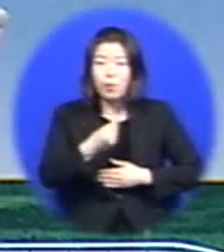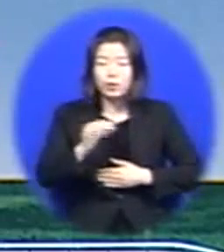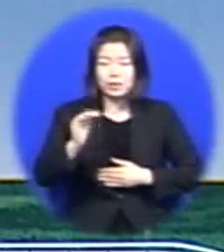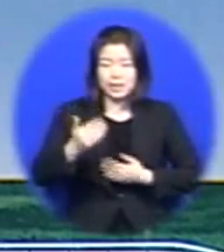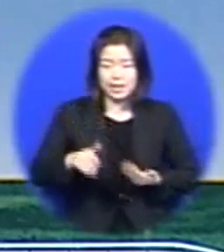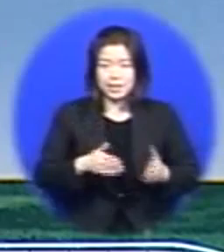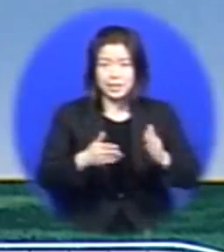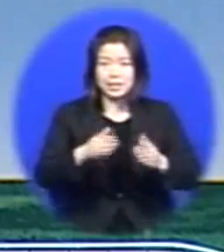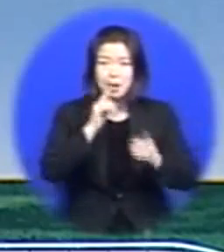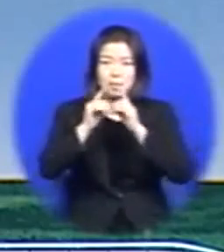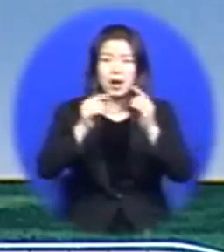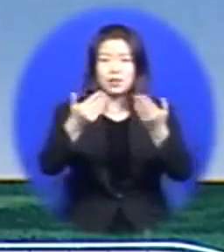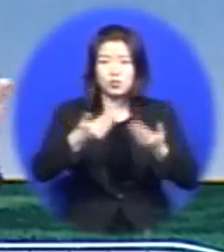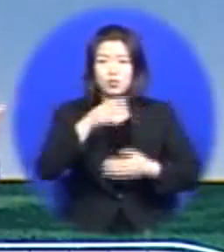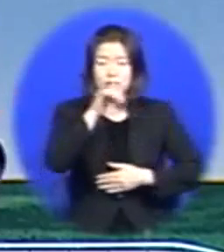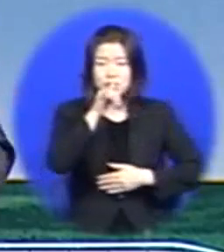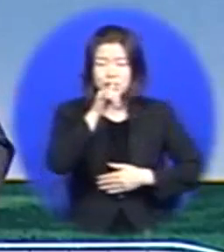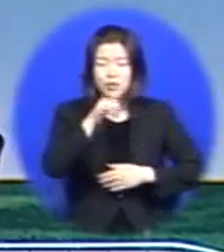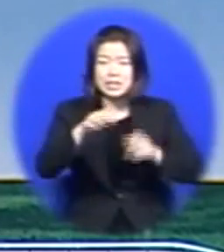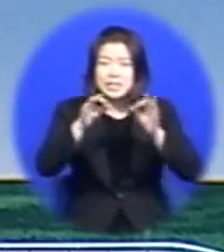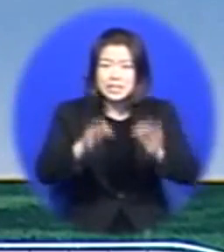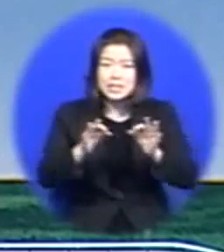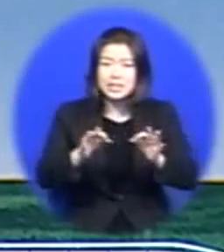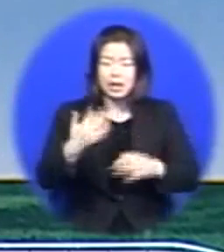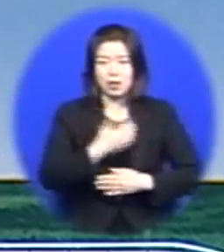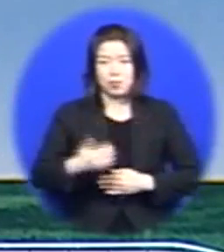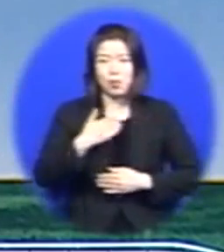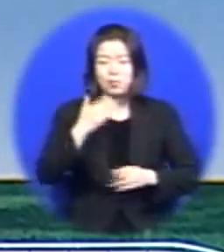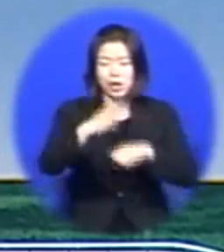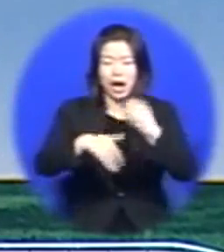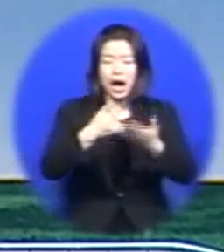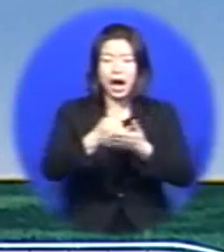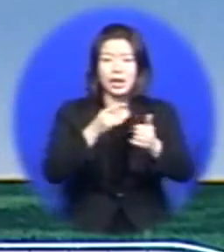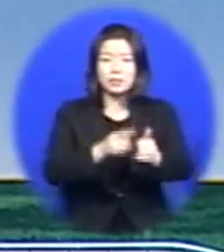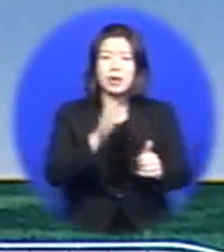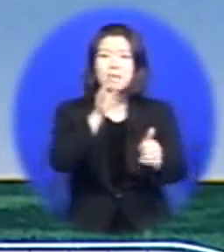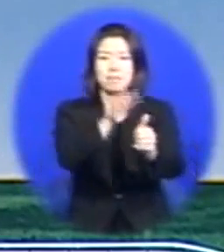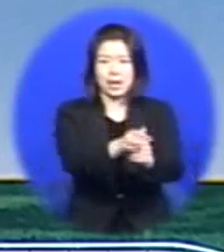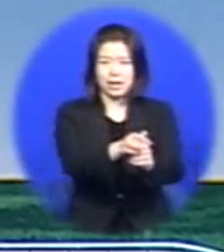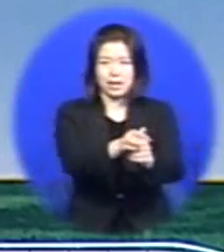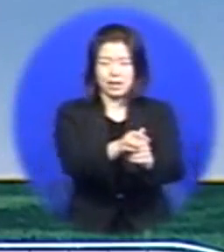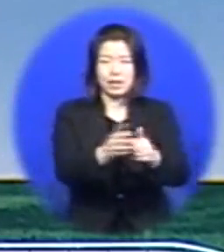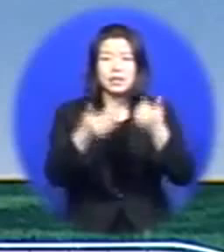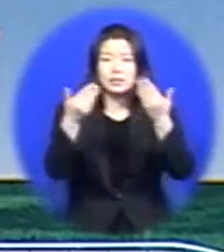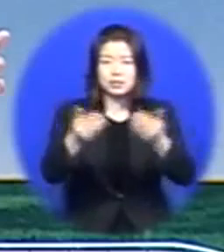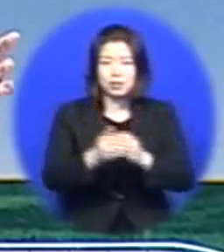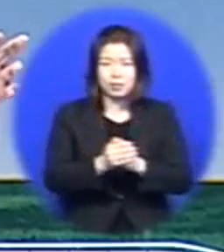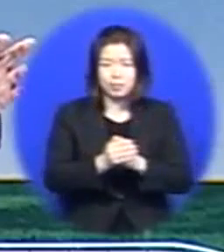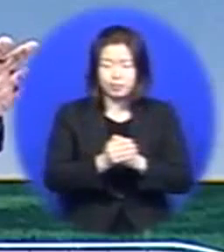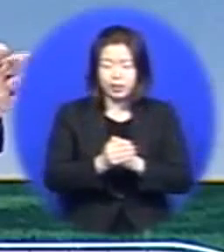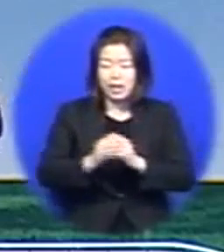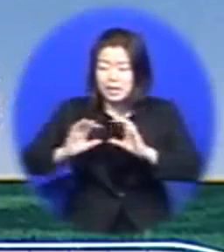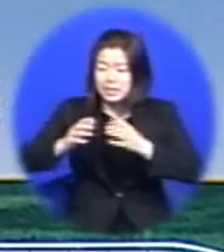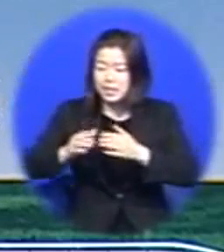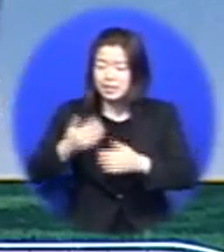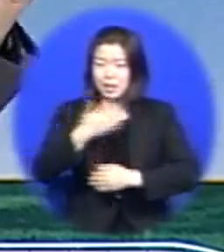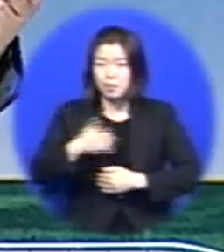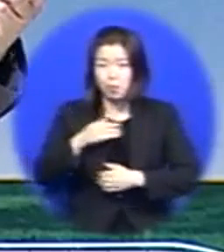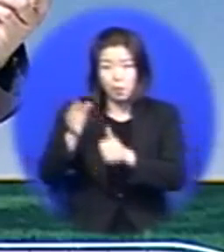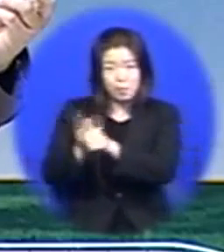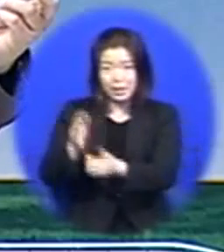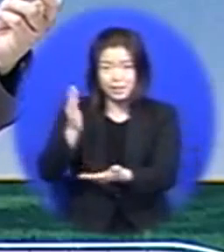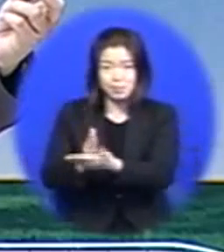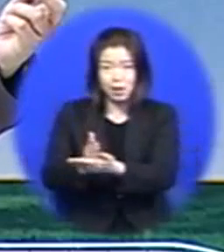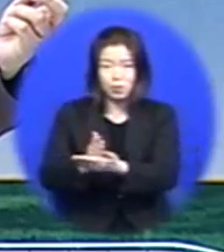우리에게 말씀하고 있는 거예요. 이제 몸을 하나님께 바치라는 세상에다가 몸을 맡기지 말고